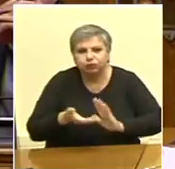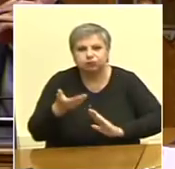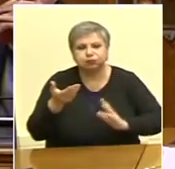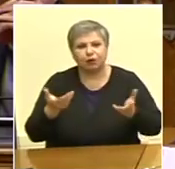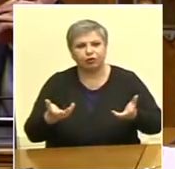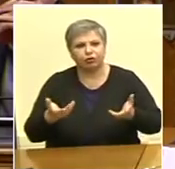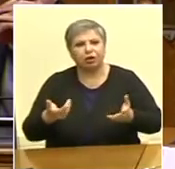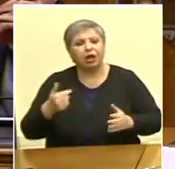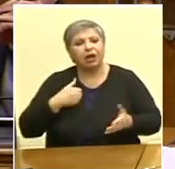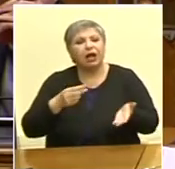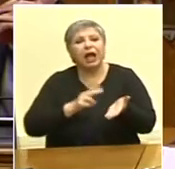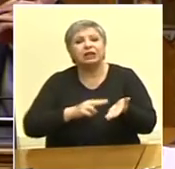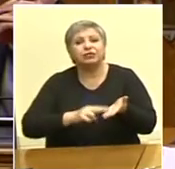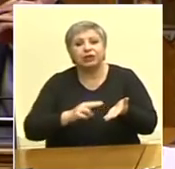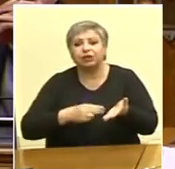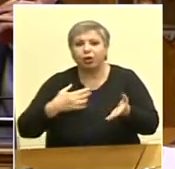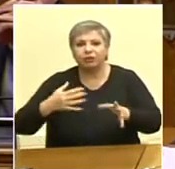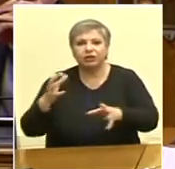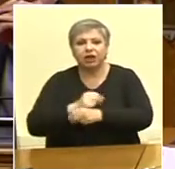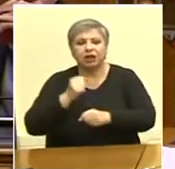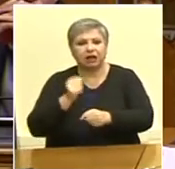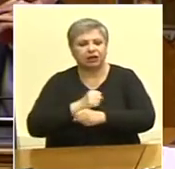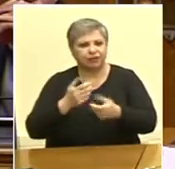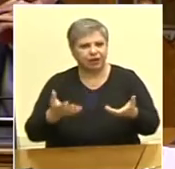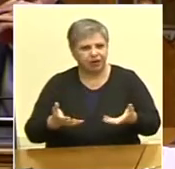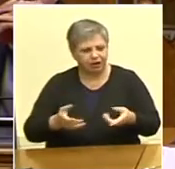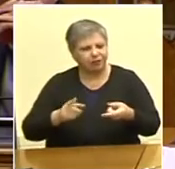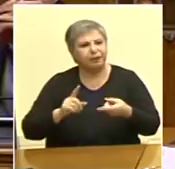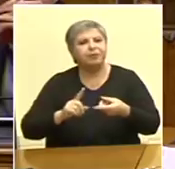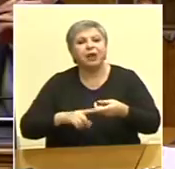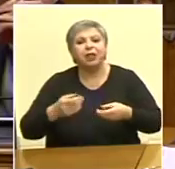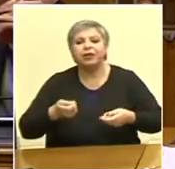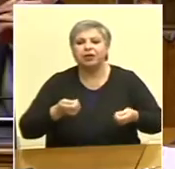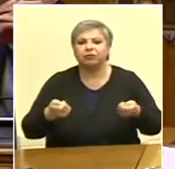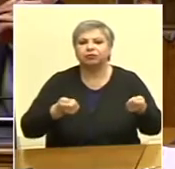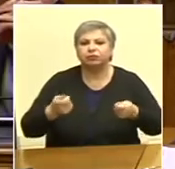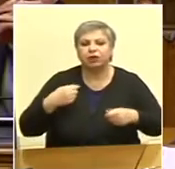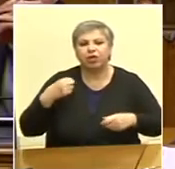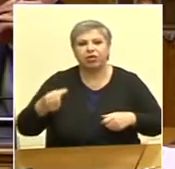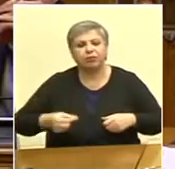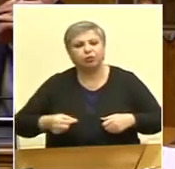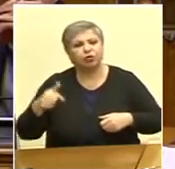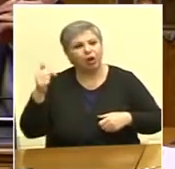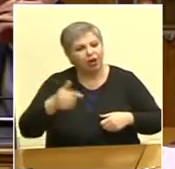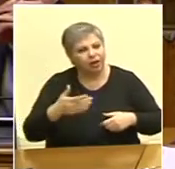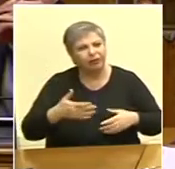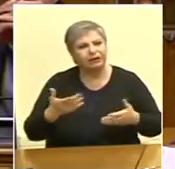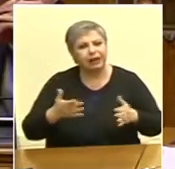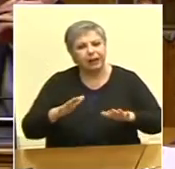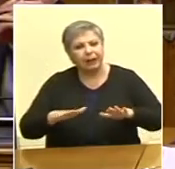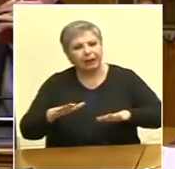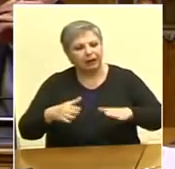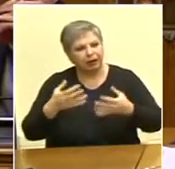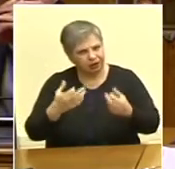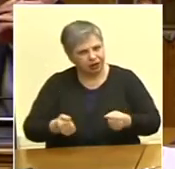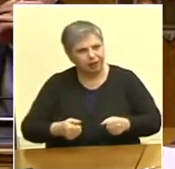βιώσιμο. Την δημόσια διοίκηση εμείς την εξορθολογήσαμε. Εσείς μόνο απολύσεις και περικοπές. Να σας κάνω λοιπόν τη σούμα για να